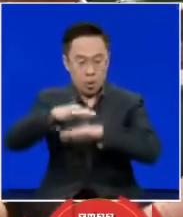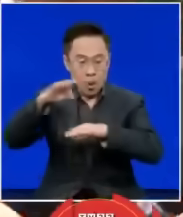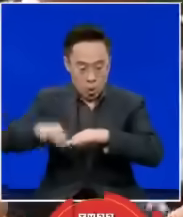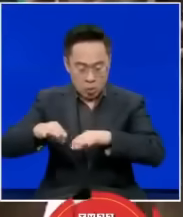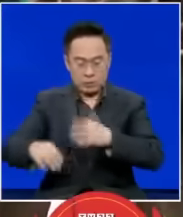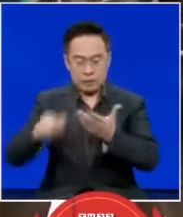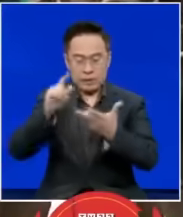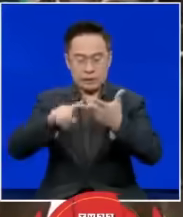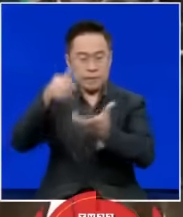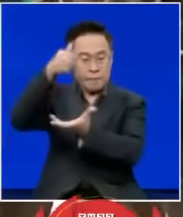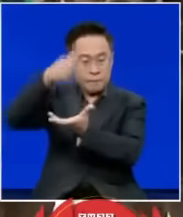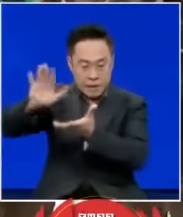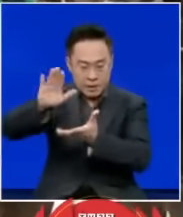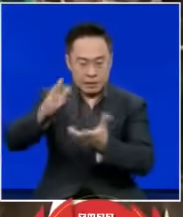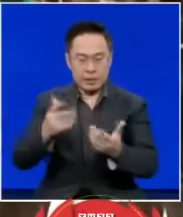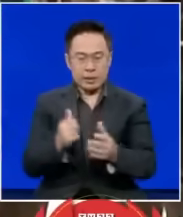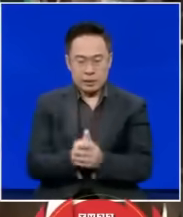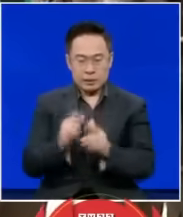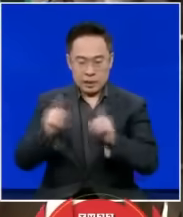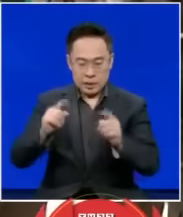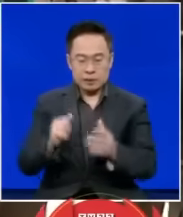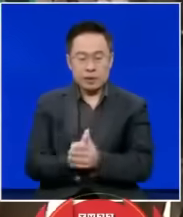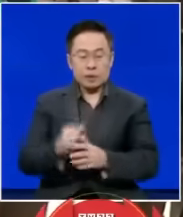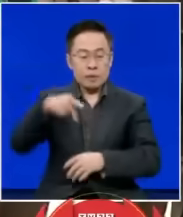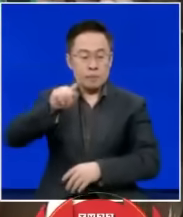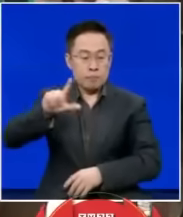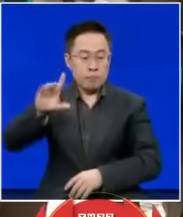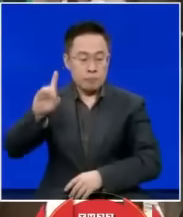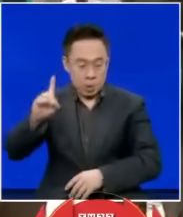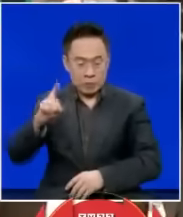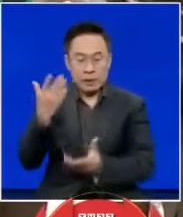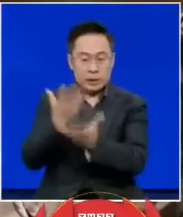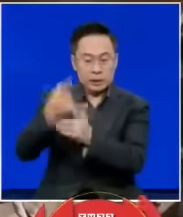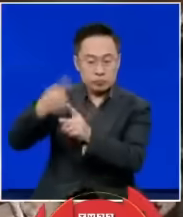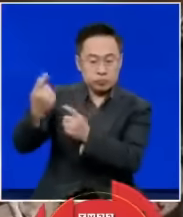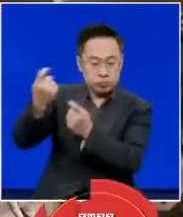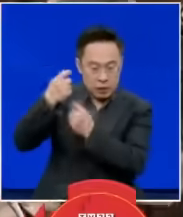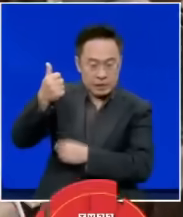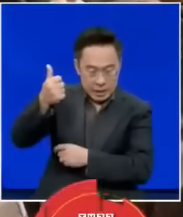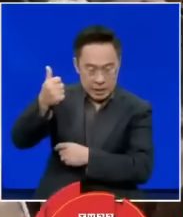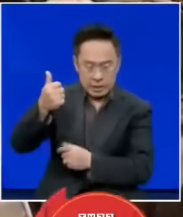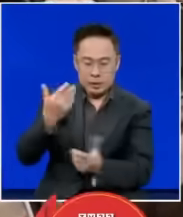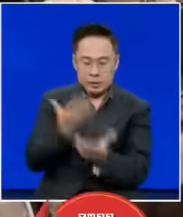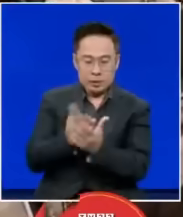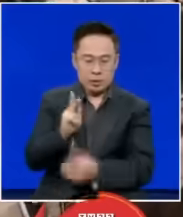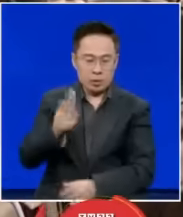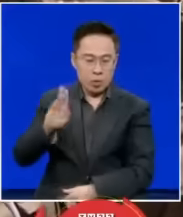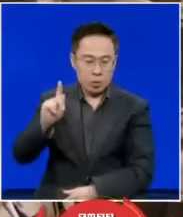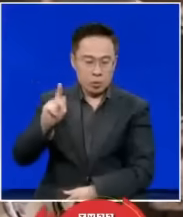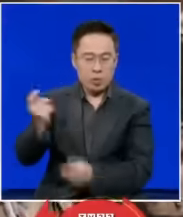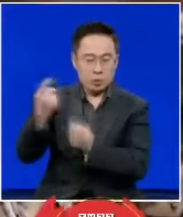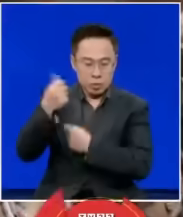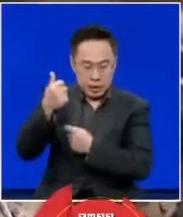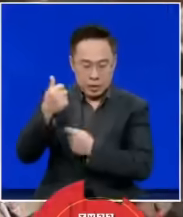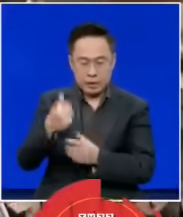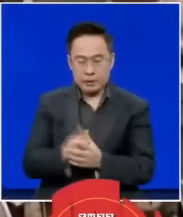ช่นอายุราชการยังไม่ถึง10ปีก็จะได้พวกเงินสะสมเงินสมทบผลประโยชน์จากกบข.แต่ไม่มีสิทธิ์รับบำเหน็จบ